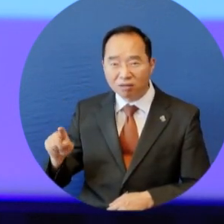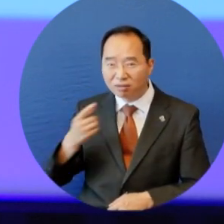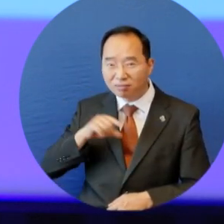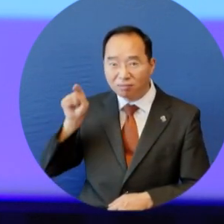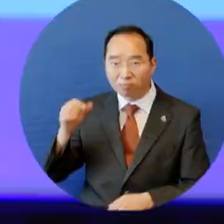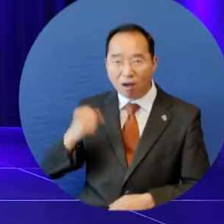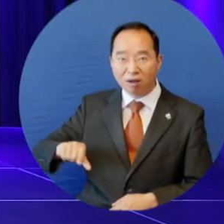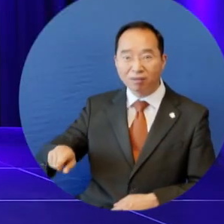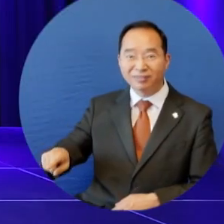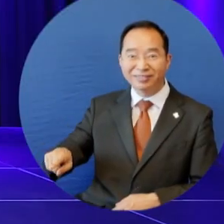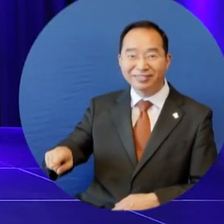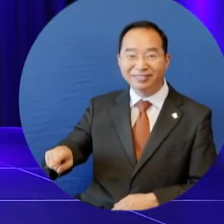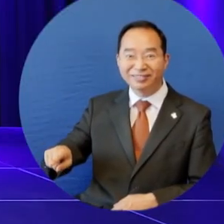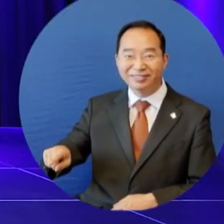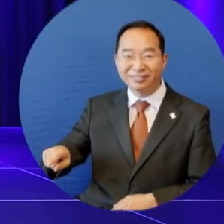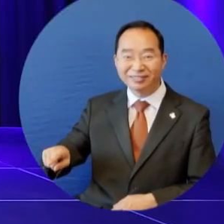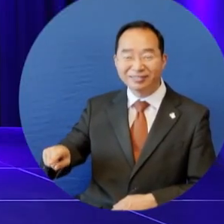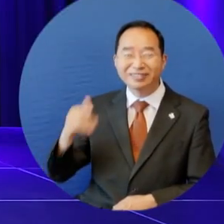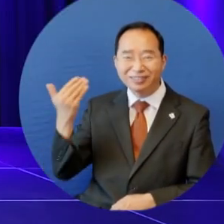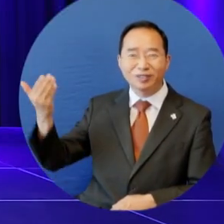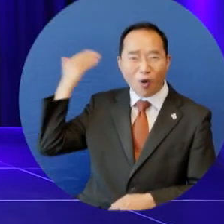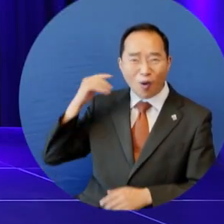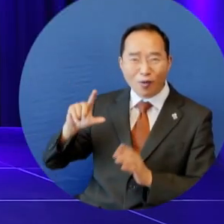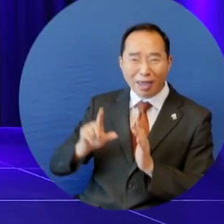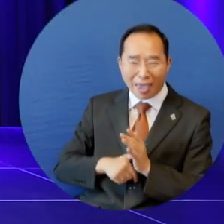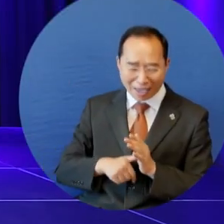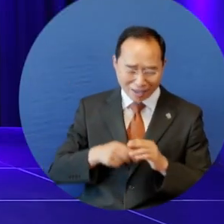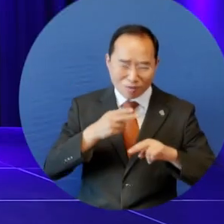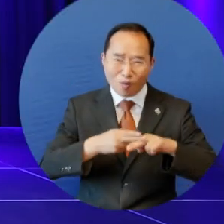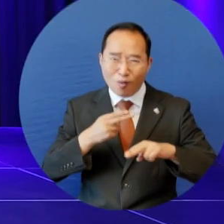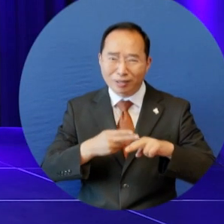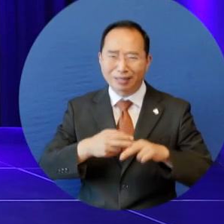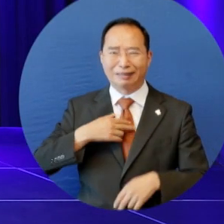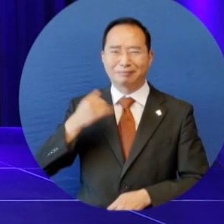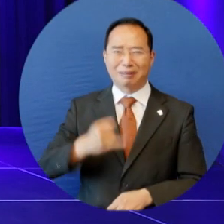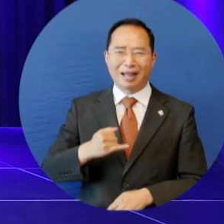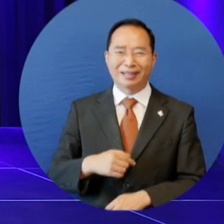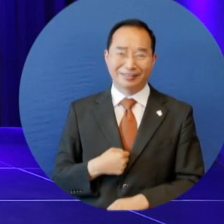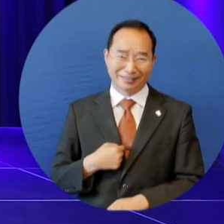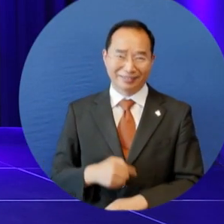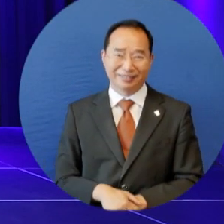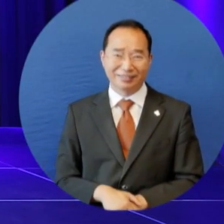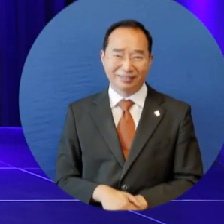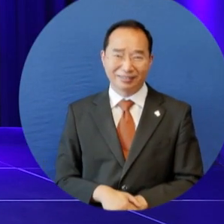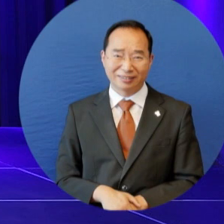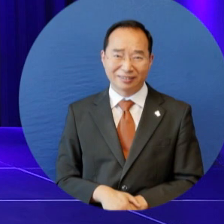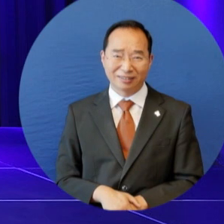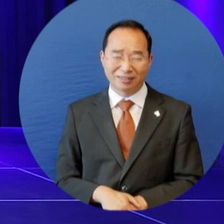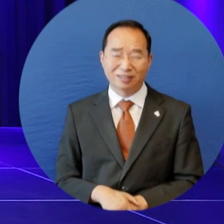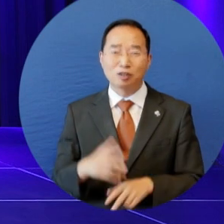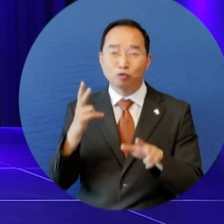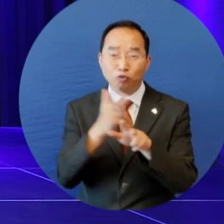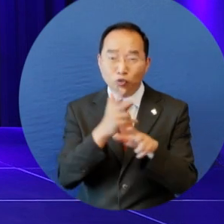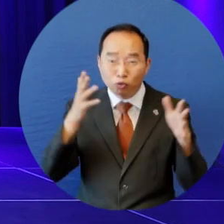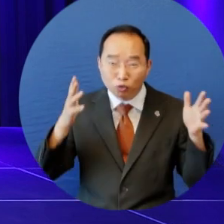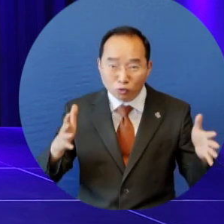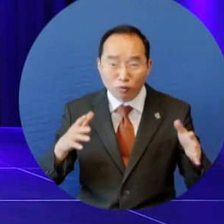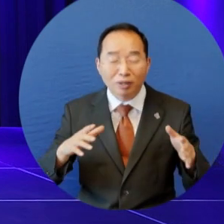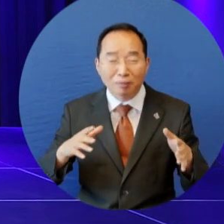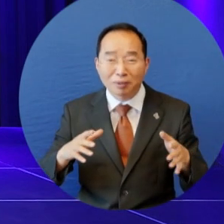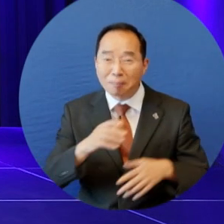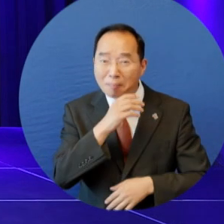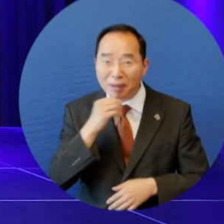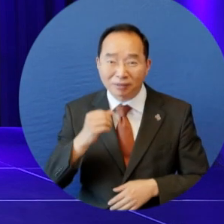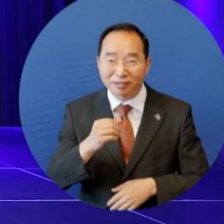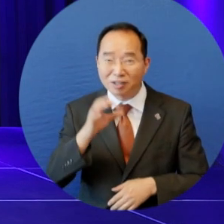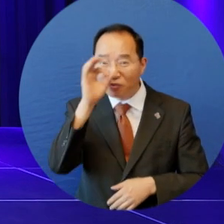하기 시작하더라고요. 그런데 사실 제가 그 전에도 그다지 요리를 잘하는 엄마는 아니었습니다. 주중에는